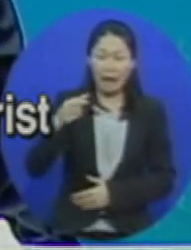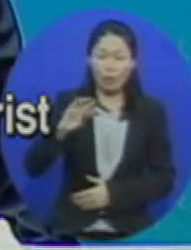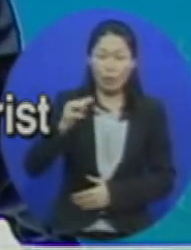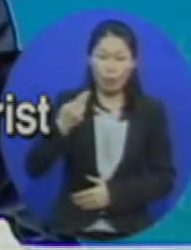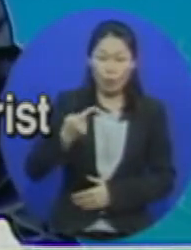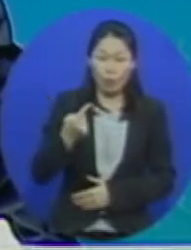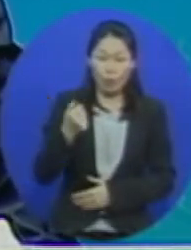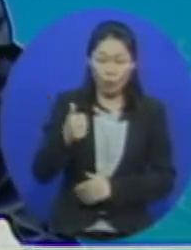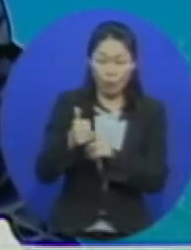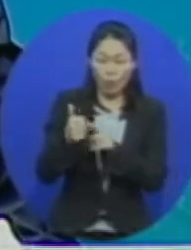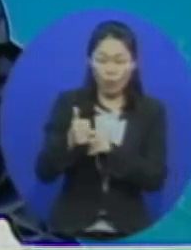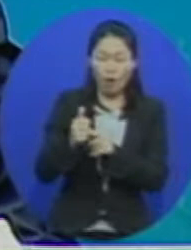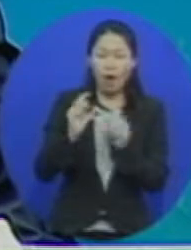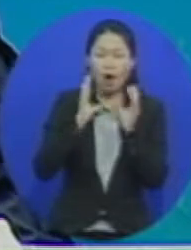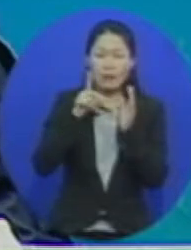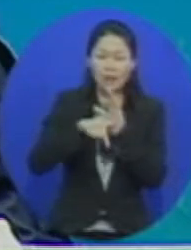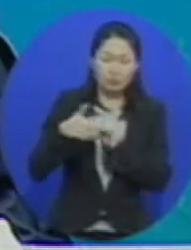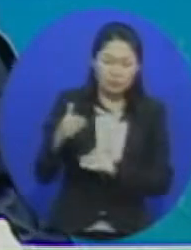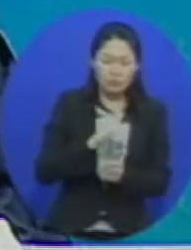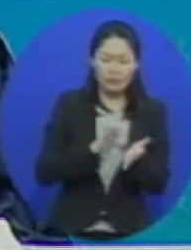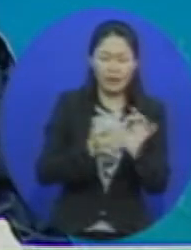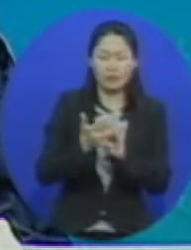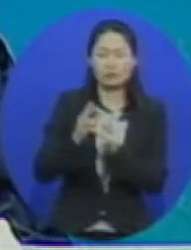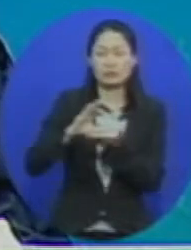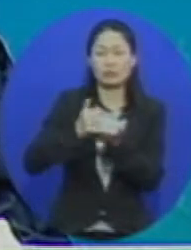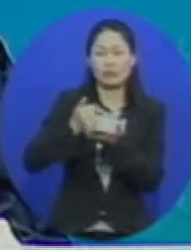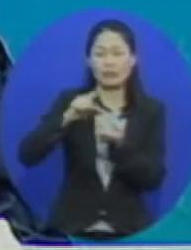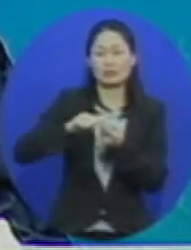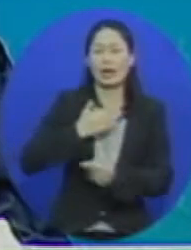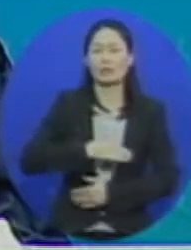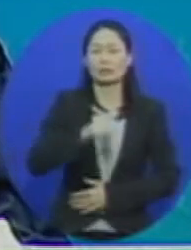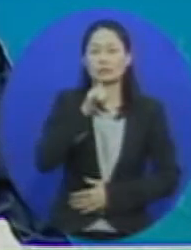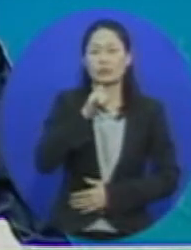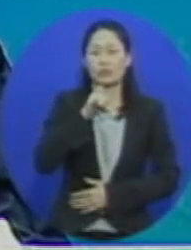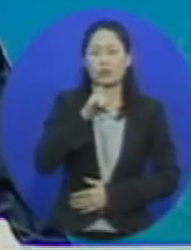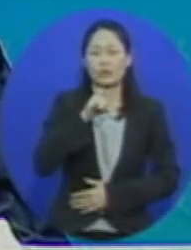않았어요 일찍부터 예수님에 대해서 알았어요